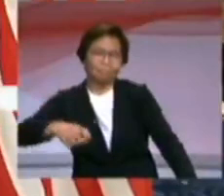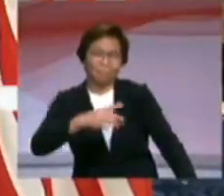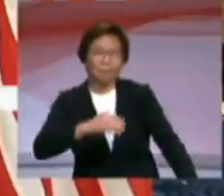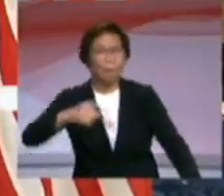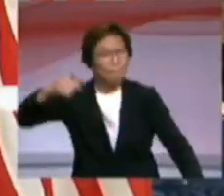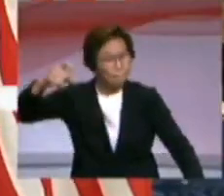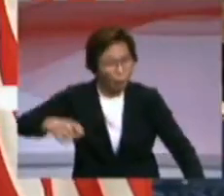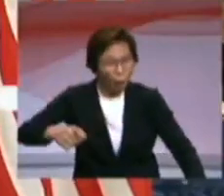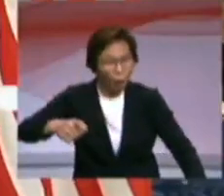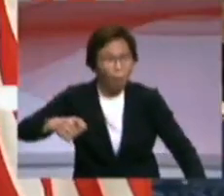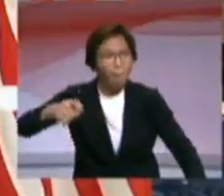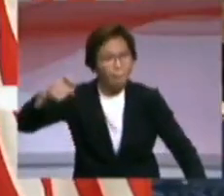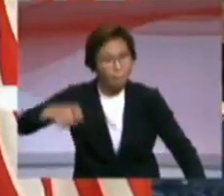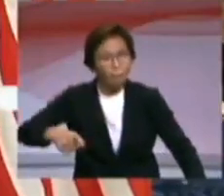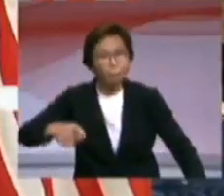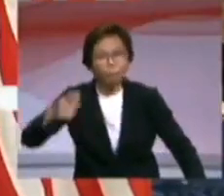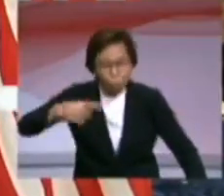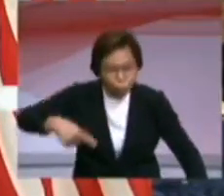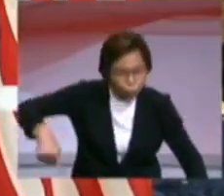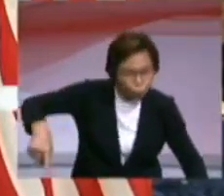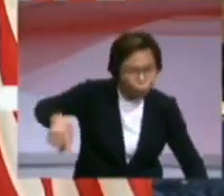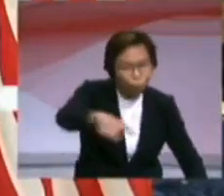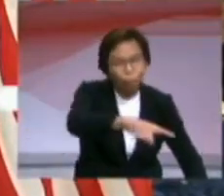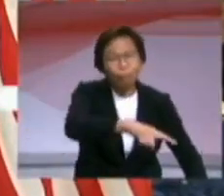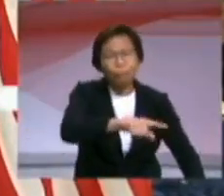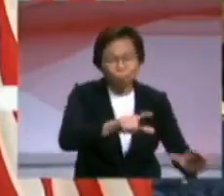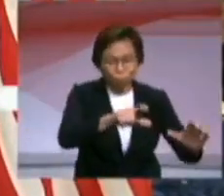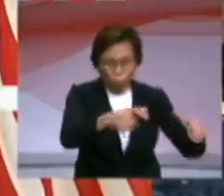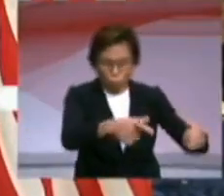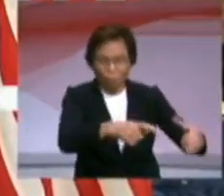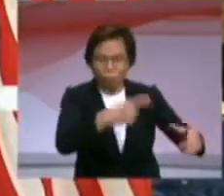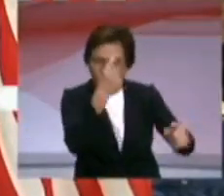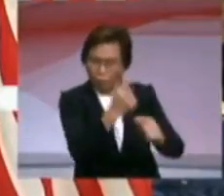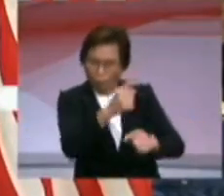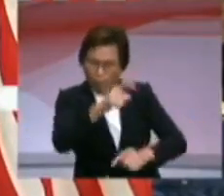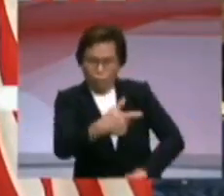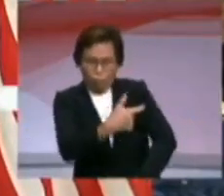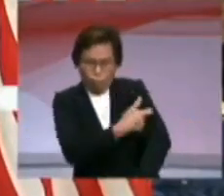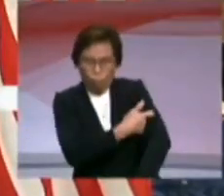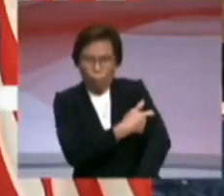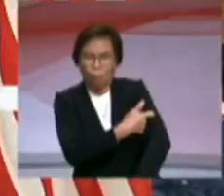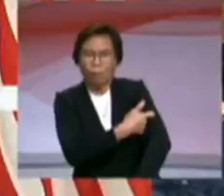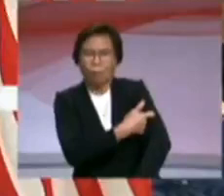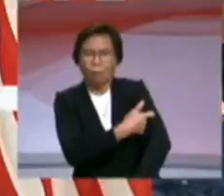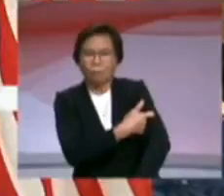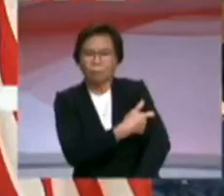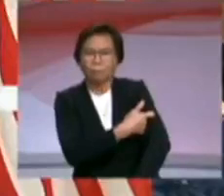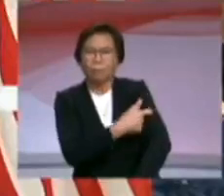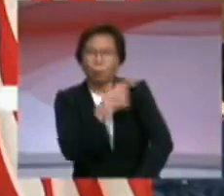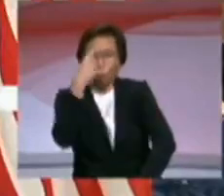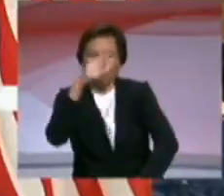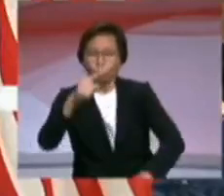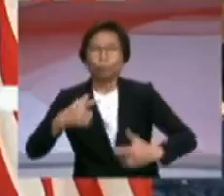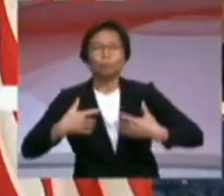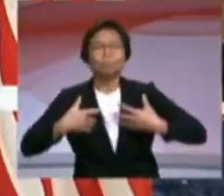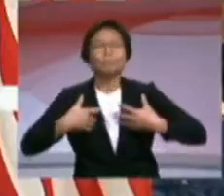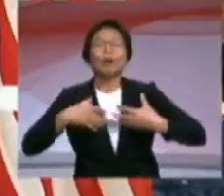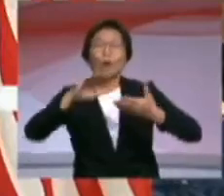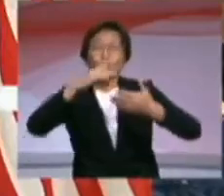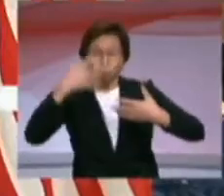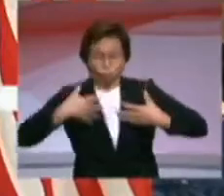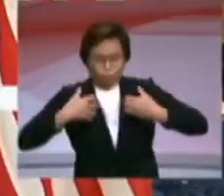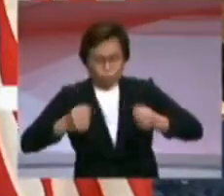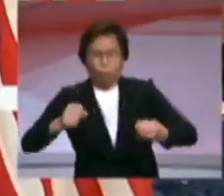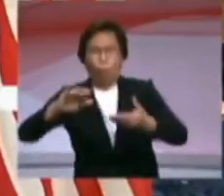dan wajib diambil oleh golongan yang ditetapkan, menentukan kemaslahatan komuniti